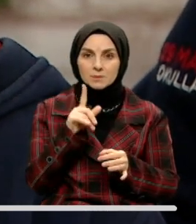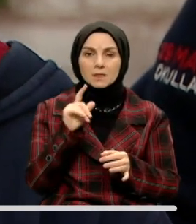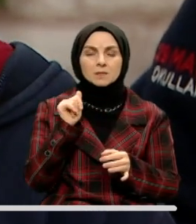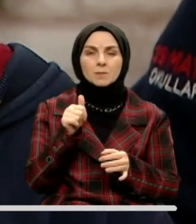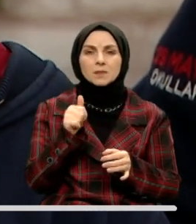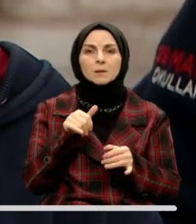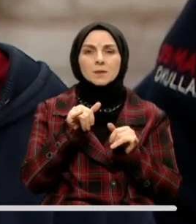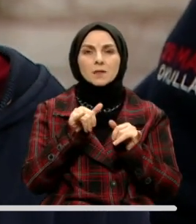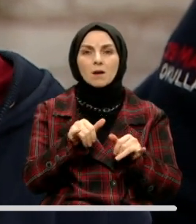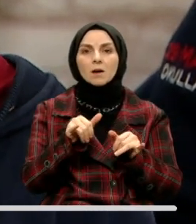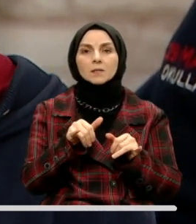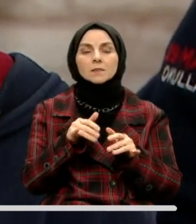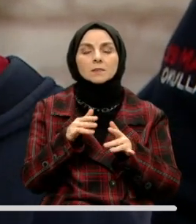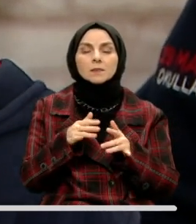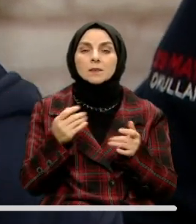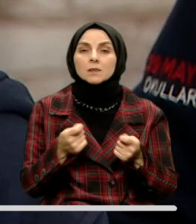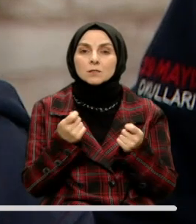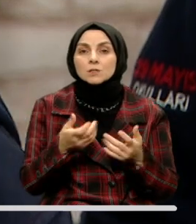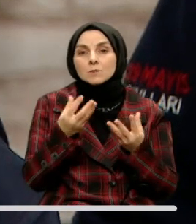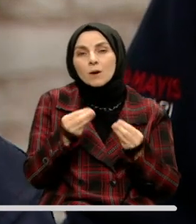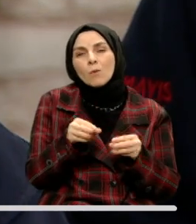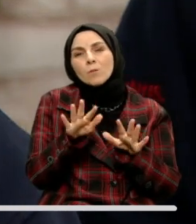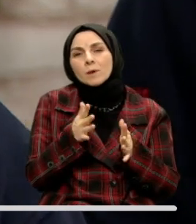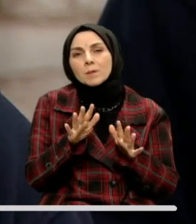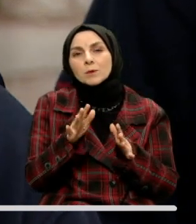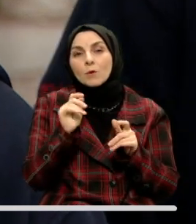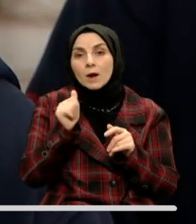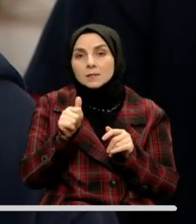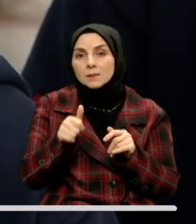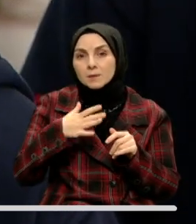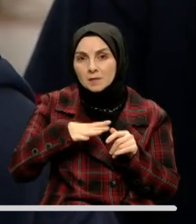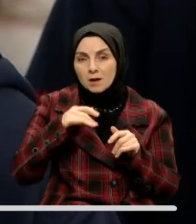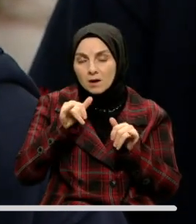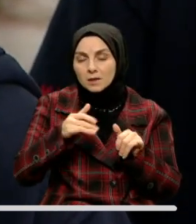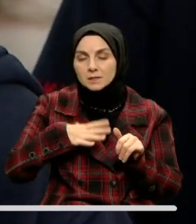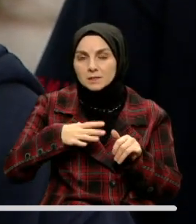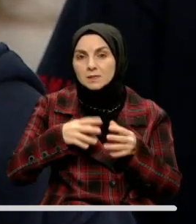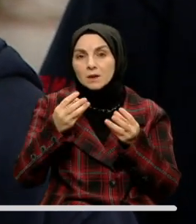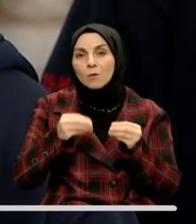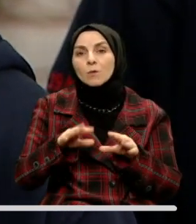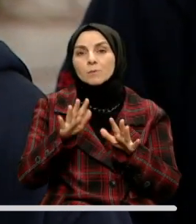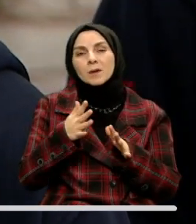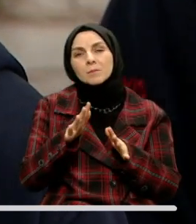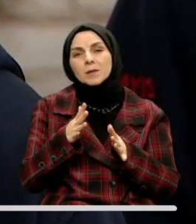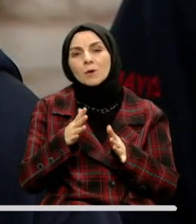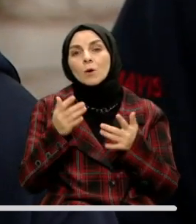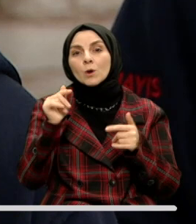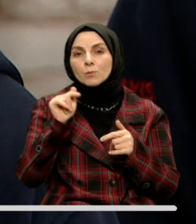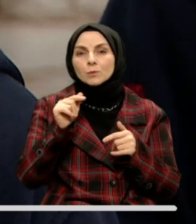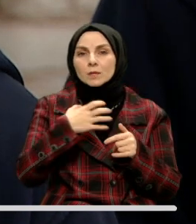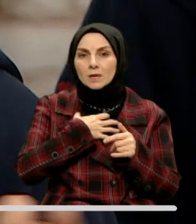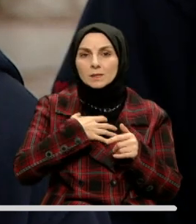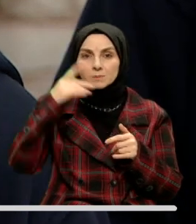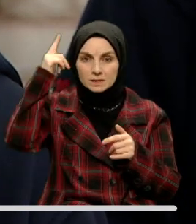verimle çalışamayabiliyoruz, her zaman aynı isteğe sahip olamayabiliyoruz. Ve bu durumlarda kendimizi tanıdığımız zaman hani ona